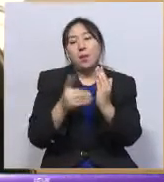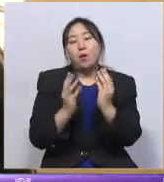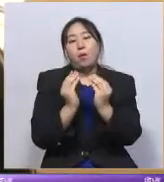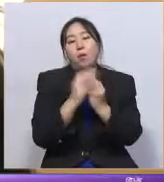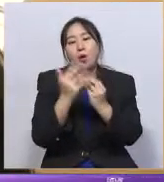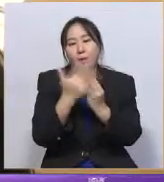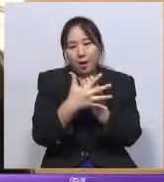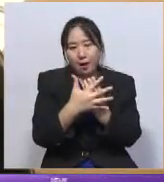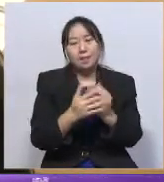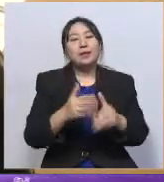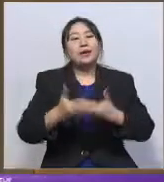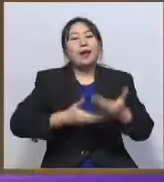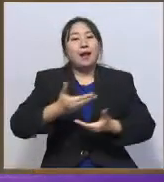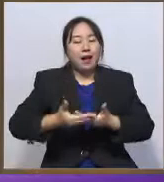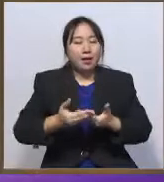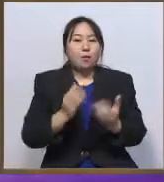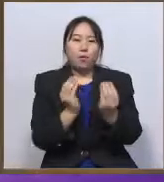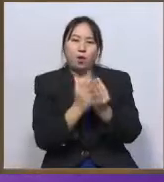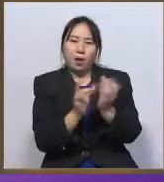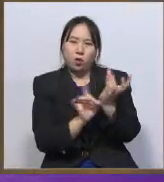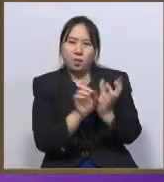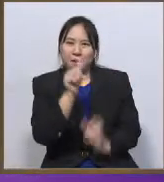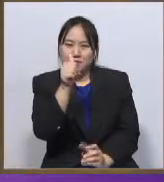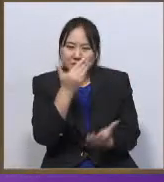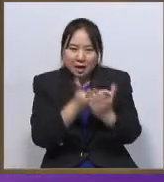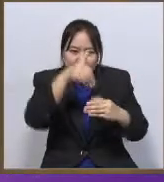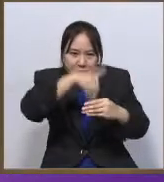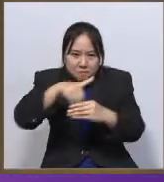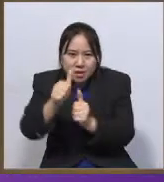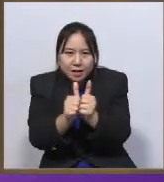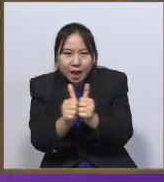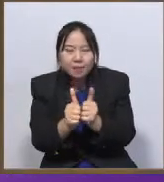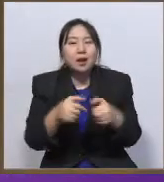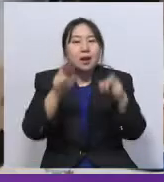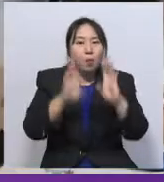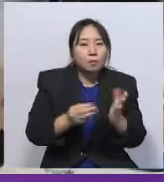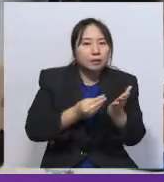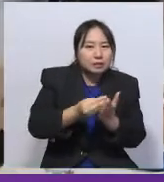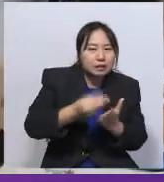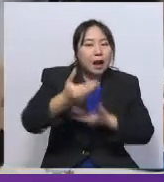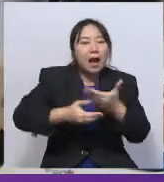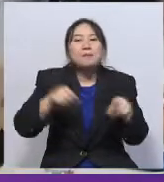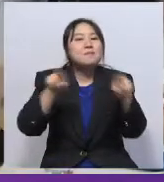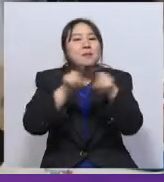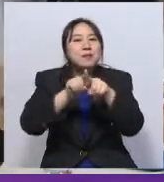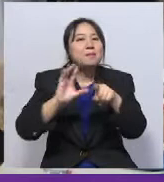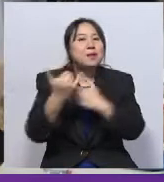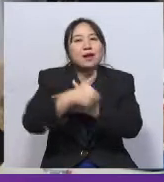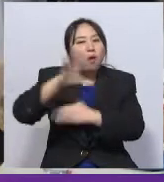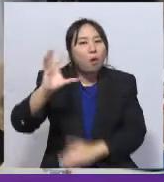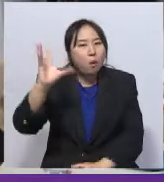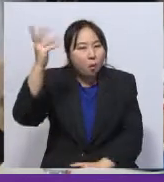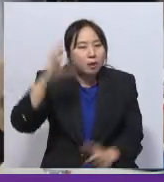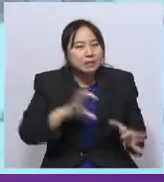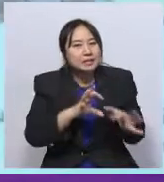ป็นตลาดกลางประมูลผลไม้คุณภาพสูงซึ่งจะเป็นการจัดระบบการซื้อขายผลไม้ที่เป็นสากลสามารถเชื่อมโยงกับ